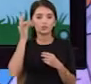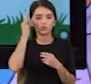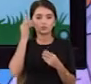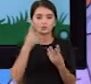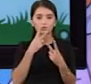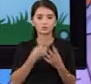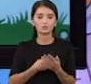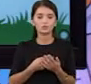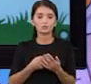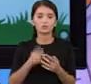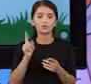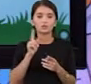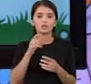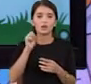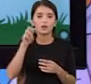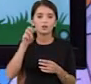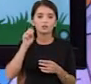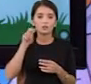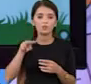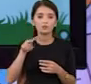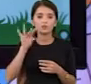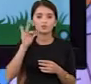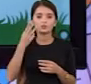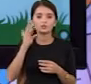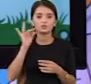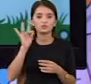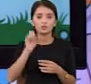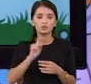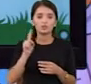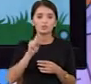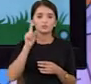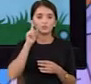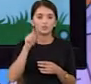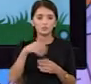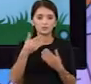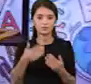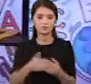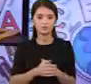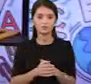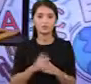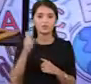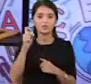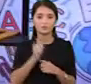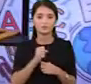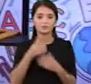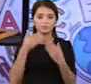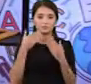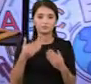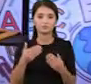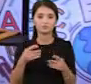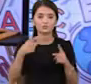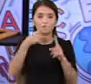yodimizga solib olsak. Nima degani amal ishoralari? Qanday amal ishoralarini bilasiz? Ha,